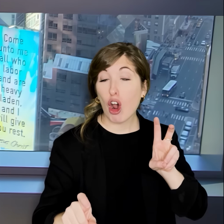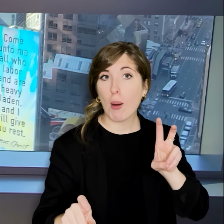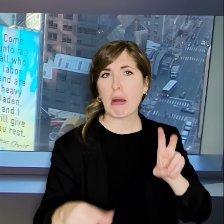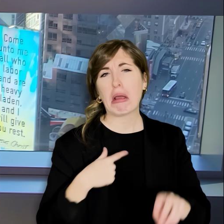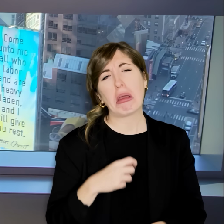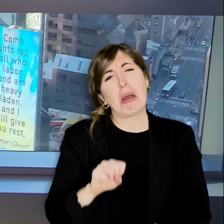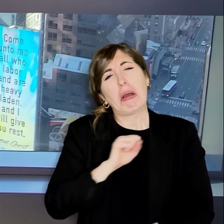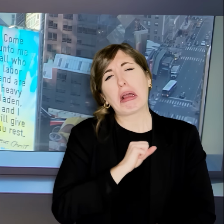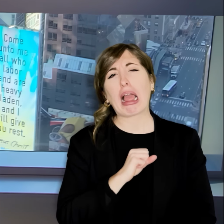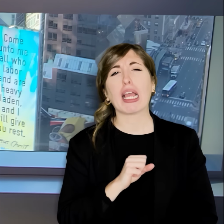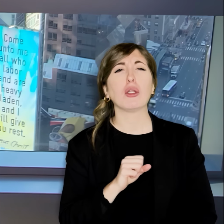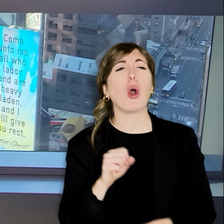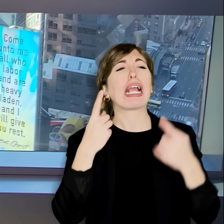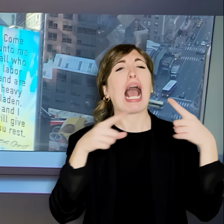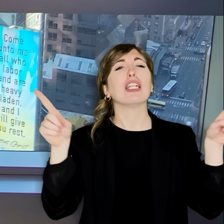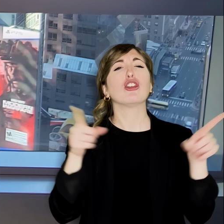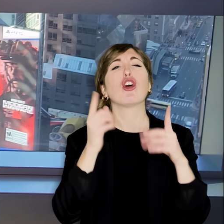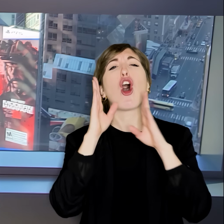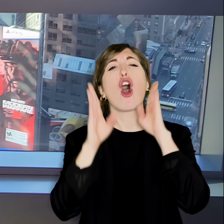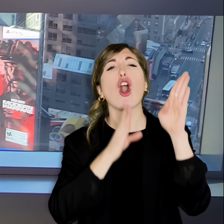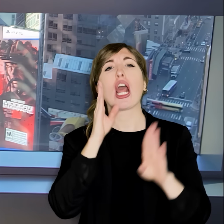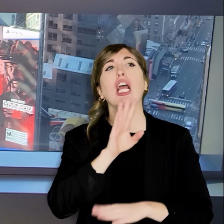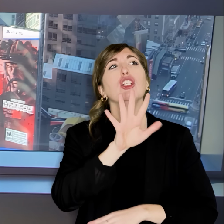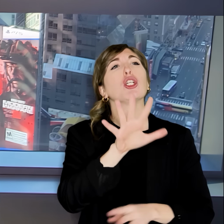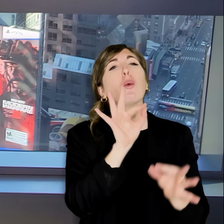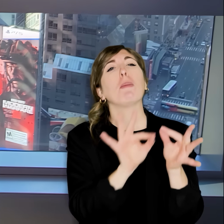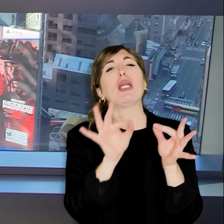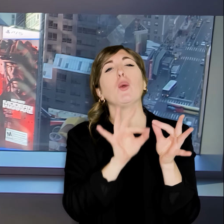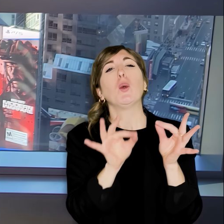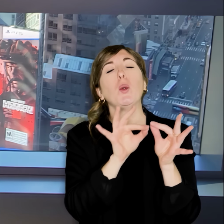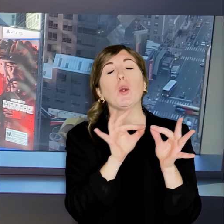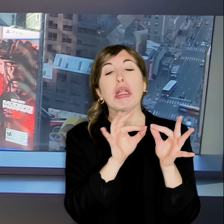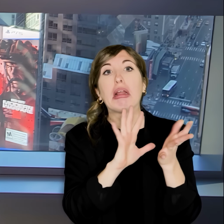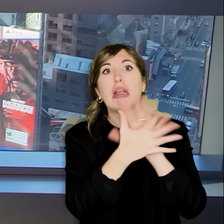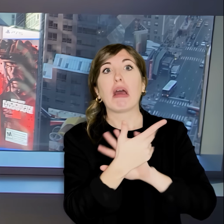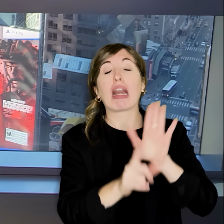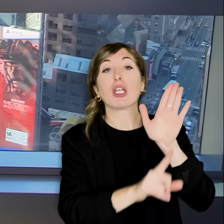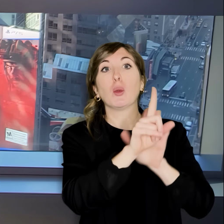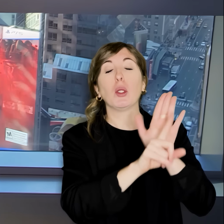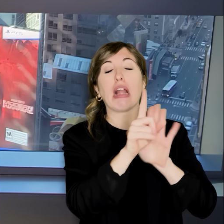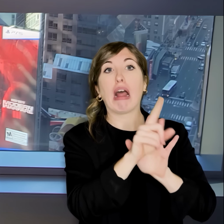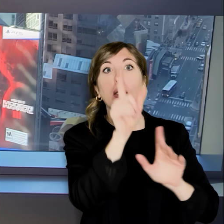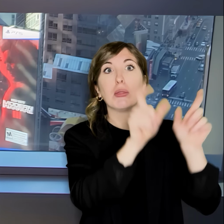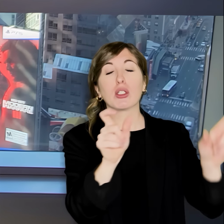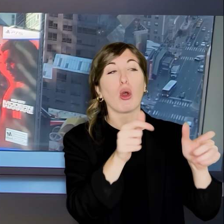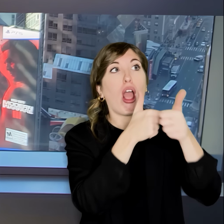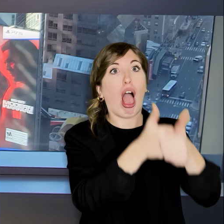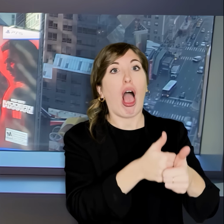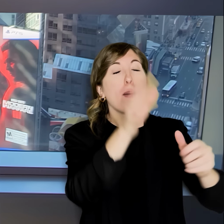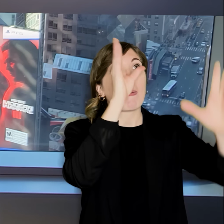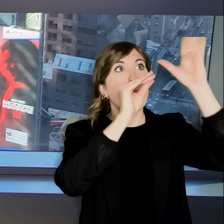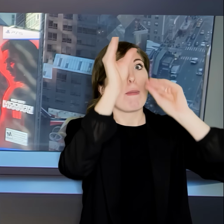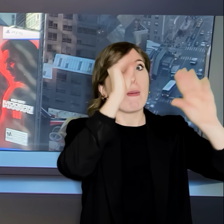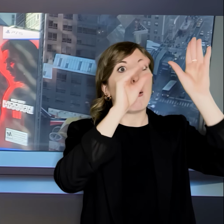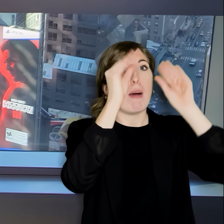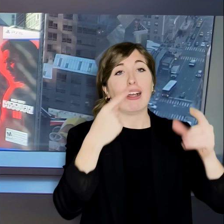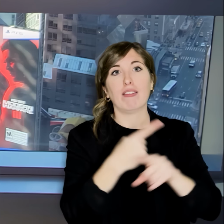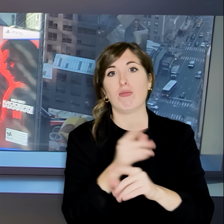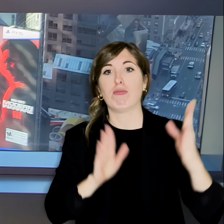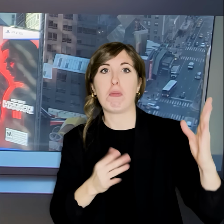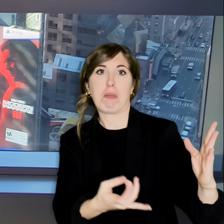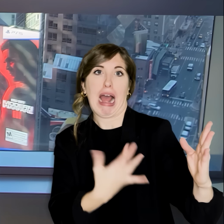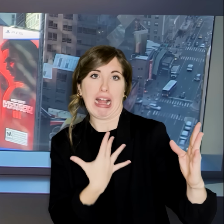54 minuti di canzone ottengono più loro che noi con tante tante tante perché se Fedez